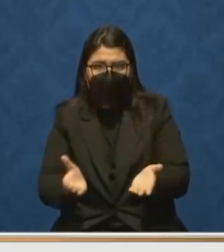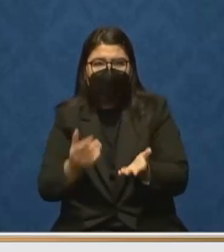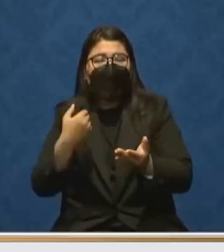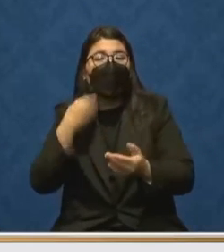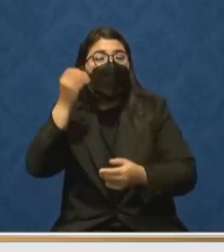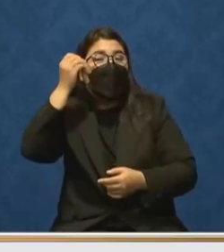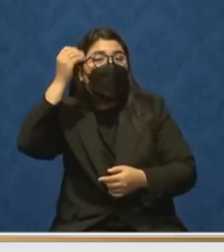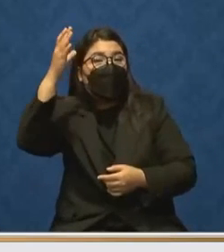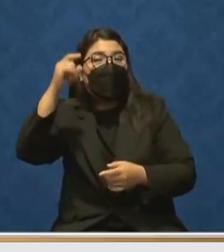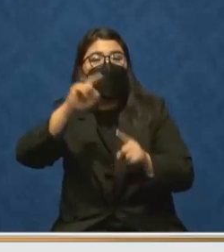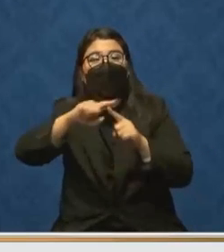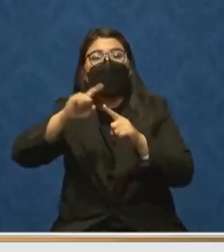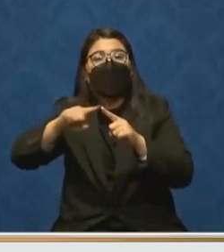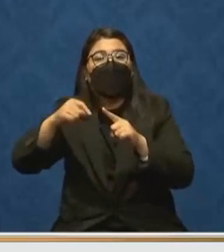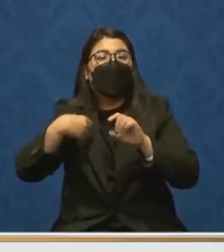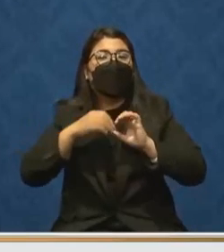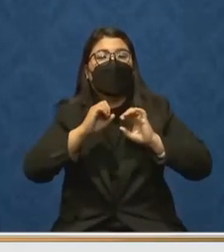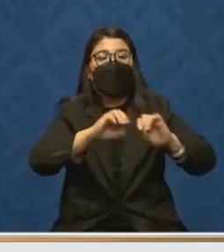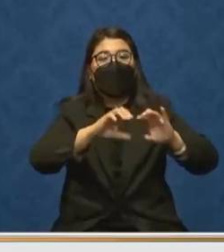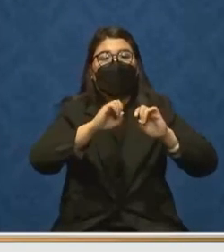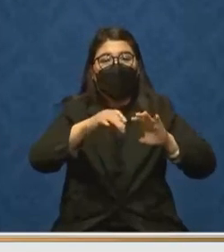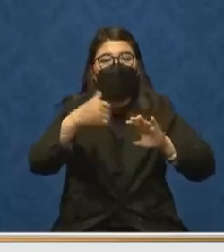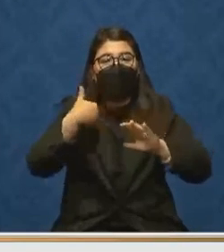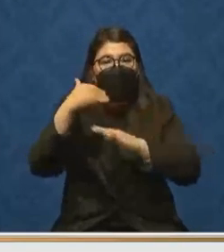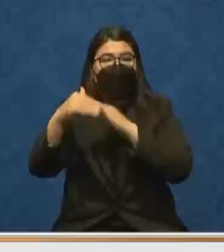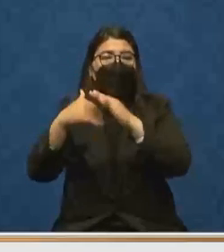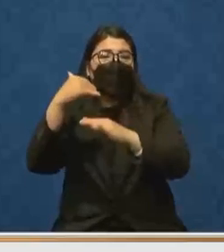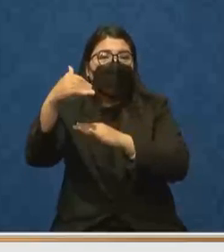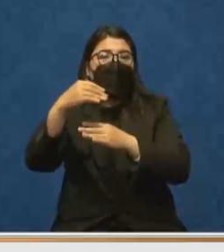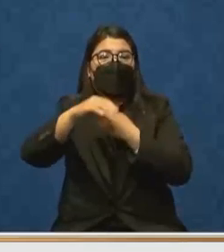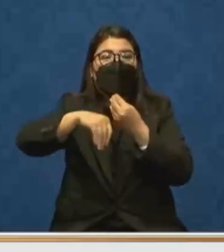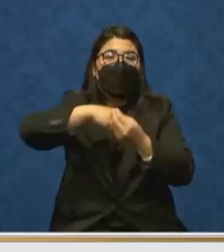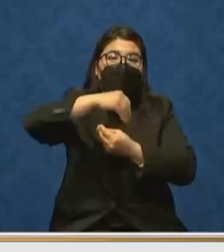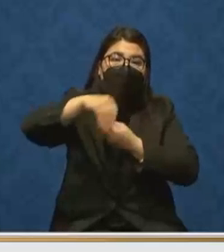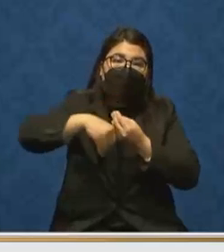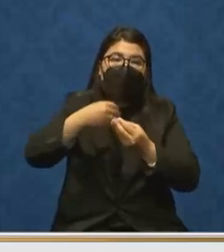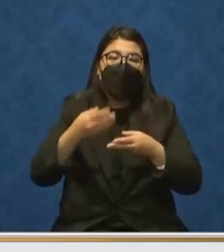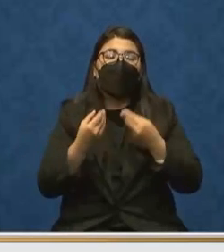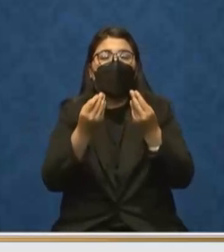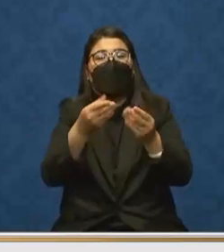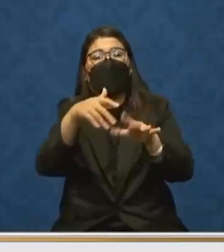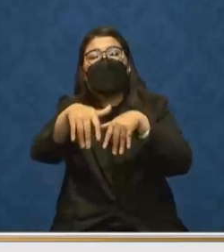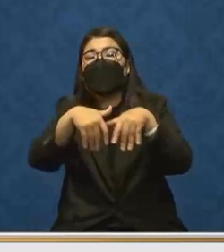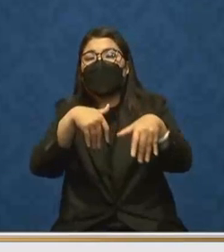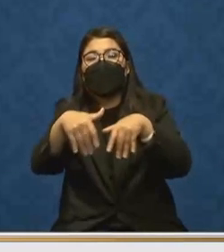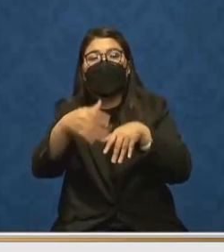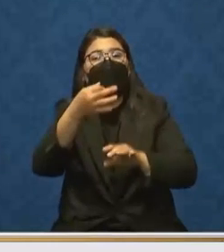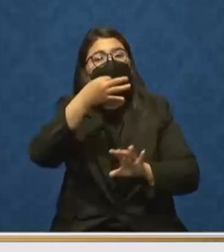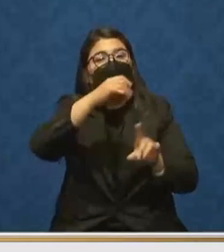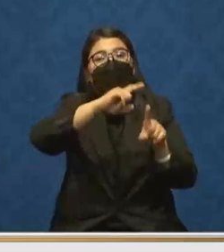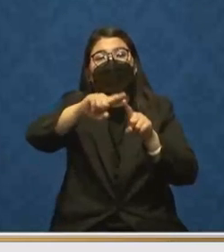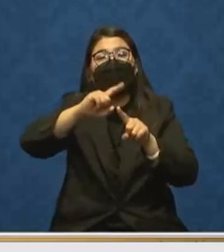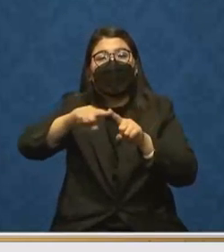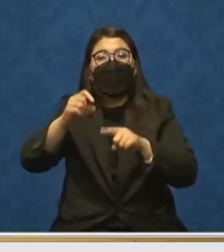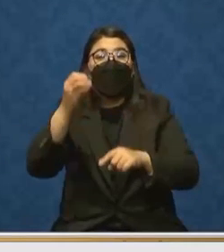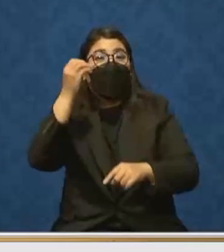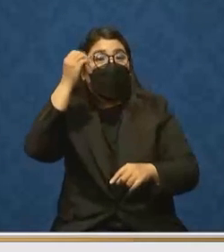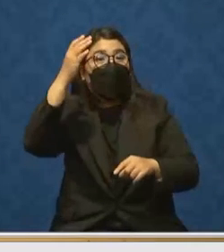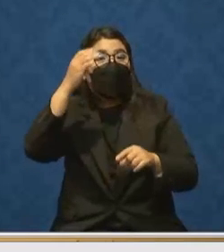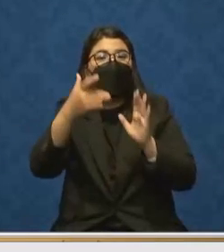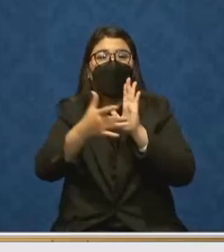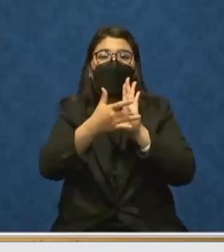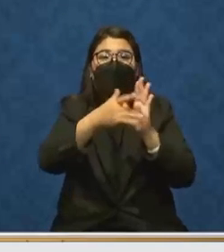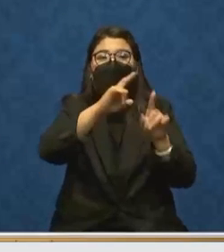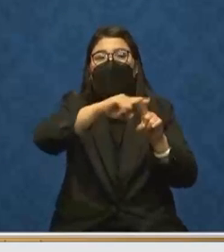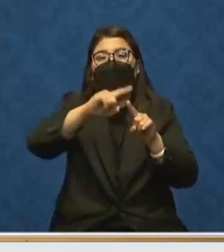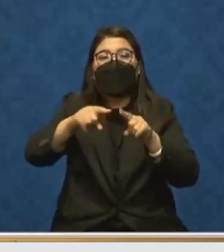มทักษะและใช้ประโยชน์จากความก้าวหน้าทางเศรษฐกิจแก่ประชาชนและทุกสาขาอาชีพสร้างความรู้การใช้เทคโนโลยีดิจิทัล